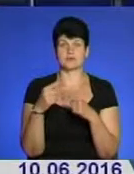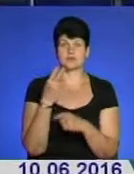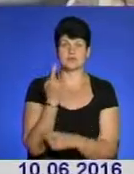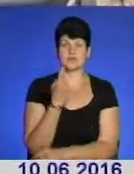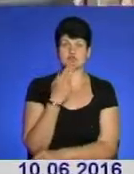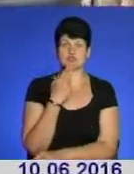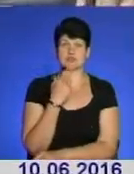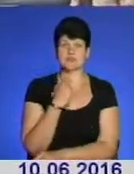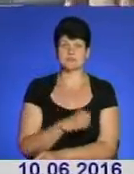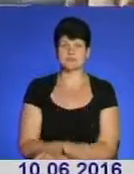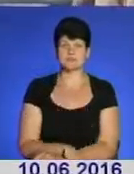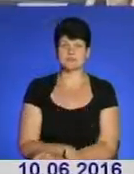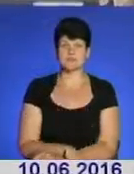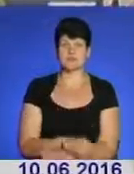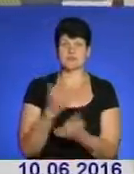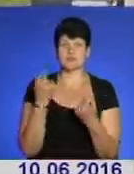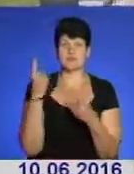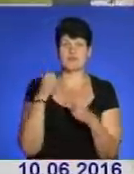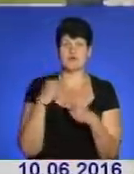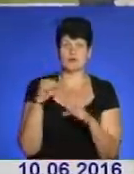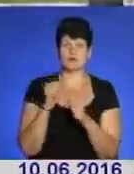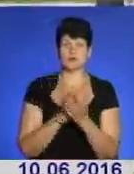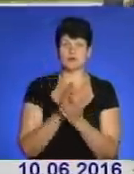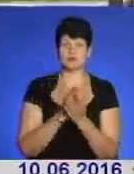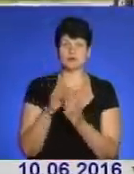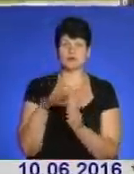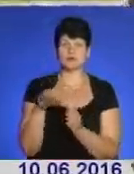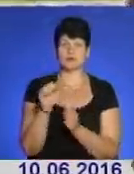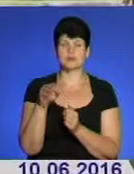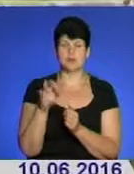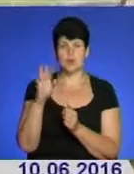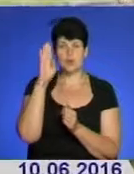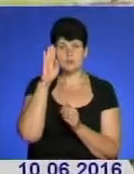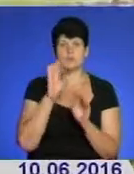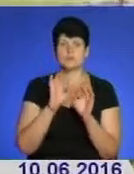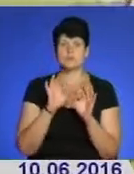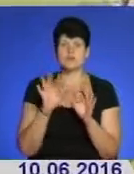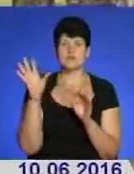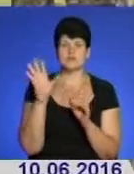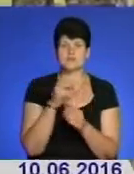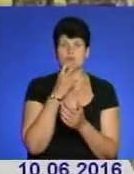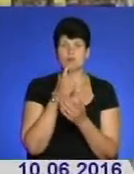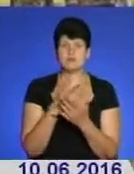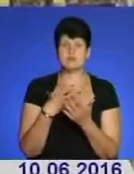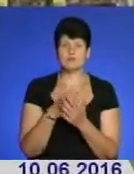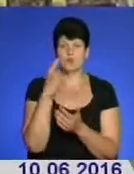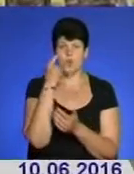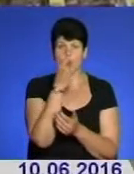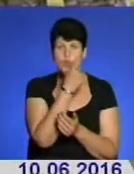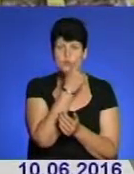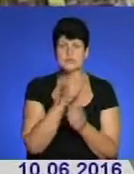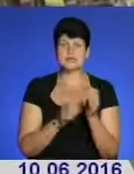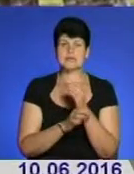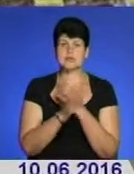сюжеті. Нині вони герої, які несли службу в зоні АТО. Хлопці розповіли, усе побачили на власні очі. На